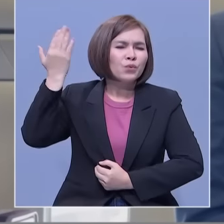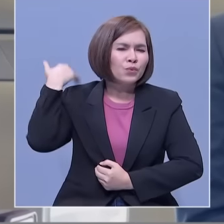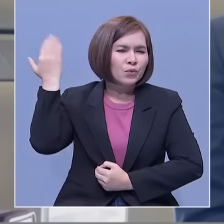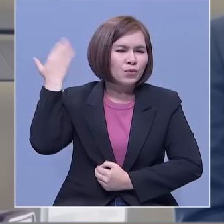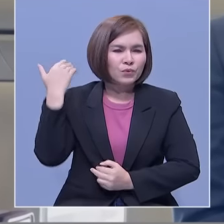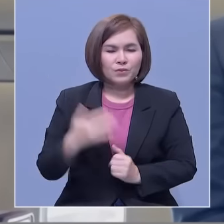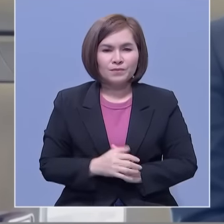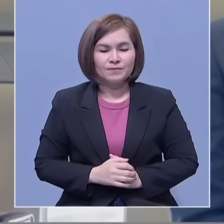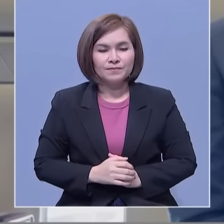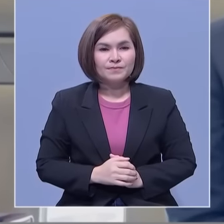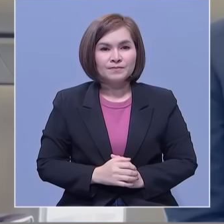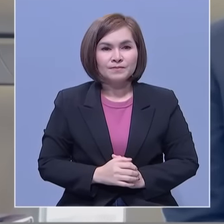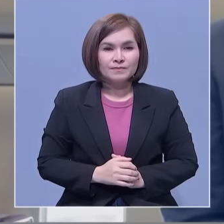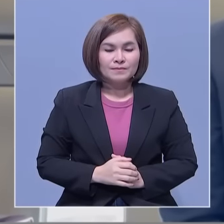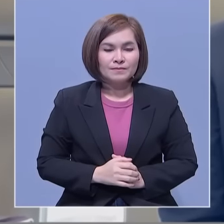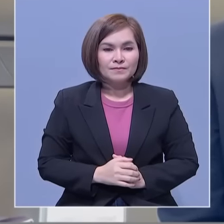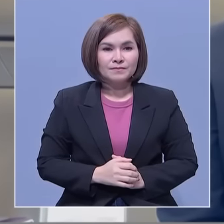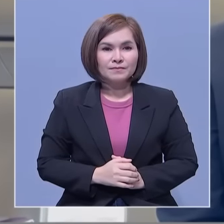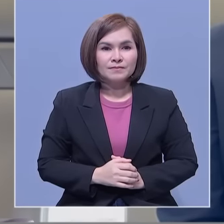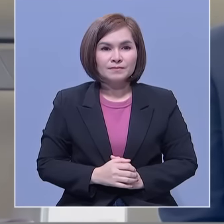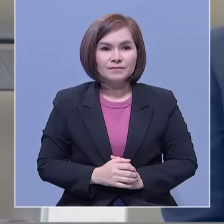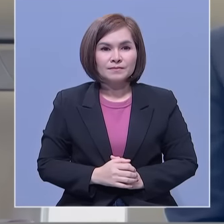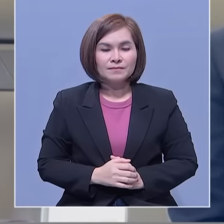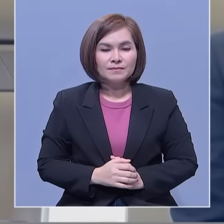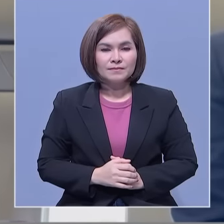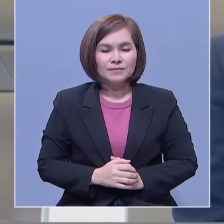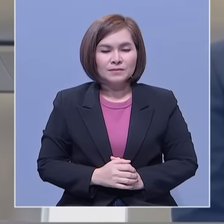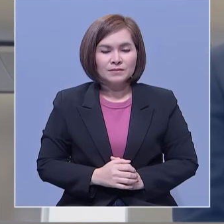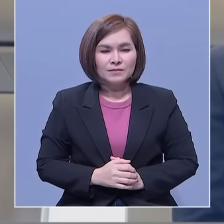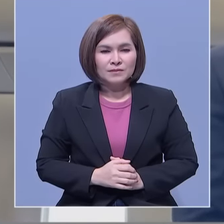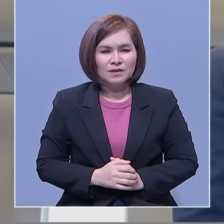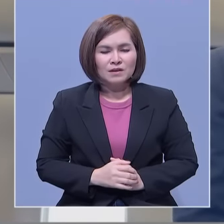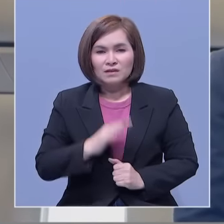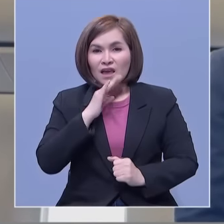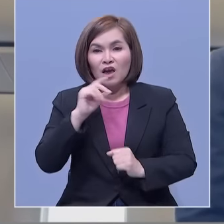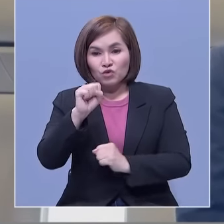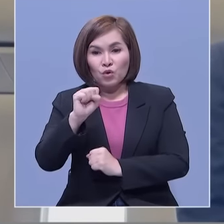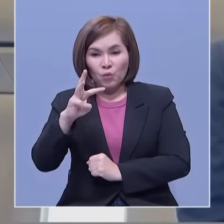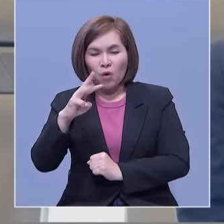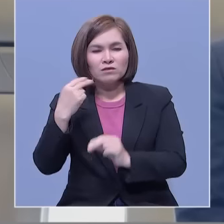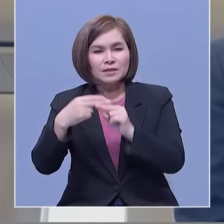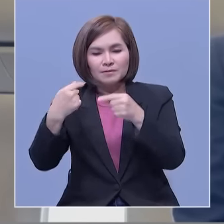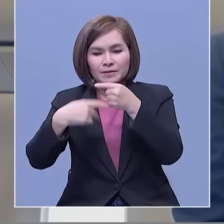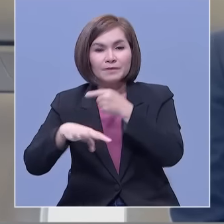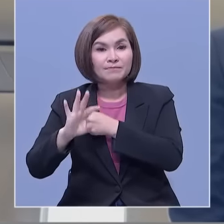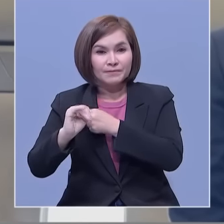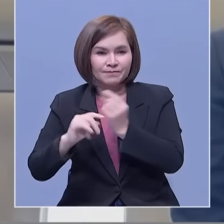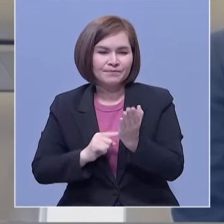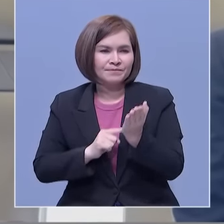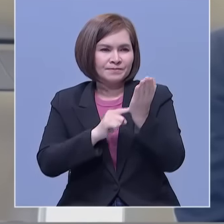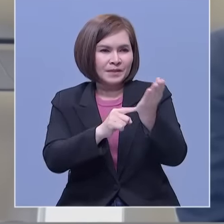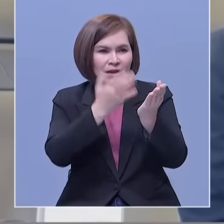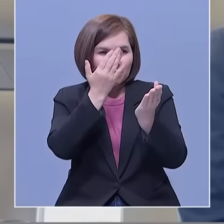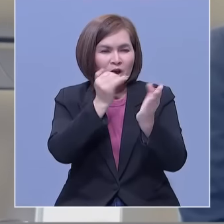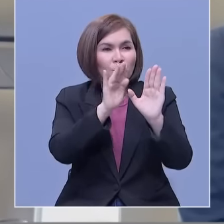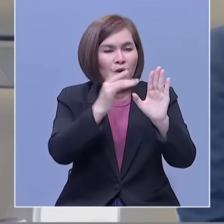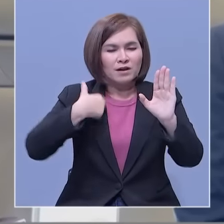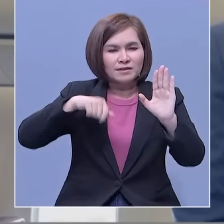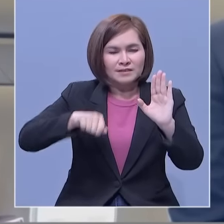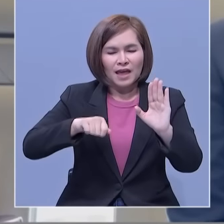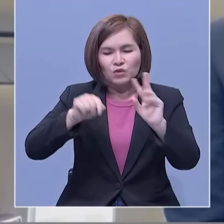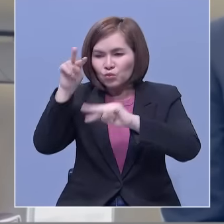ย้อนกลับไปว่าถ้าหากนะฮะมาดูเงื่อนไขกันหน่อยว่าคำร้องของ 40สวนะครับที่มีการยื่นเรื่องให้ศาล